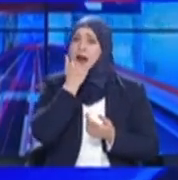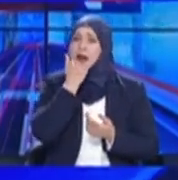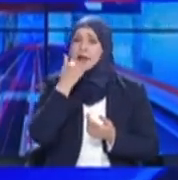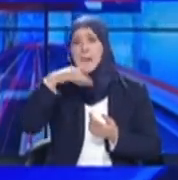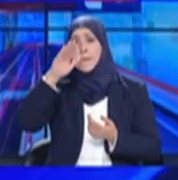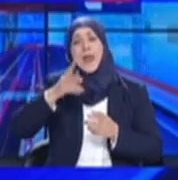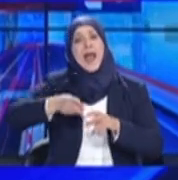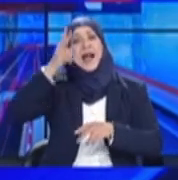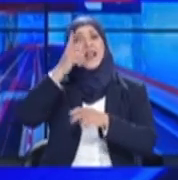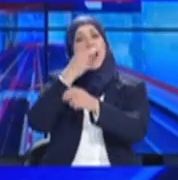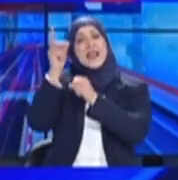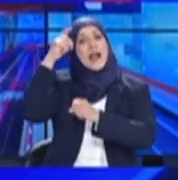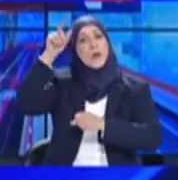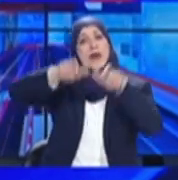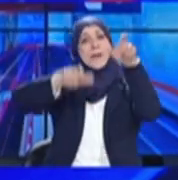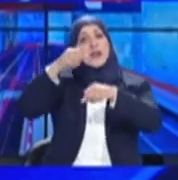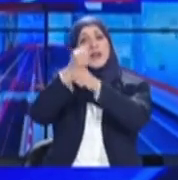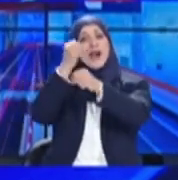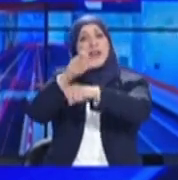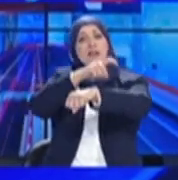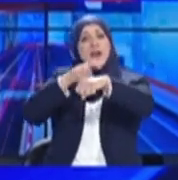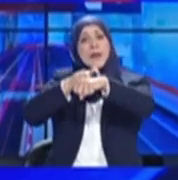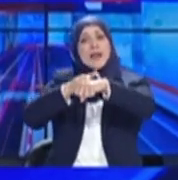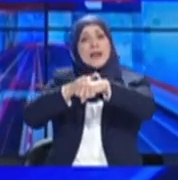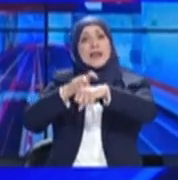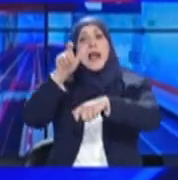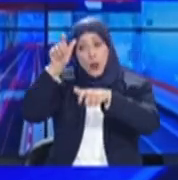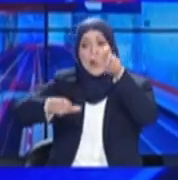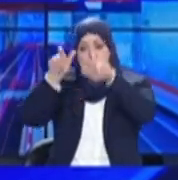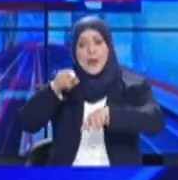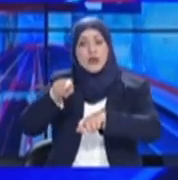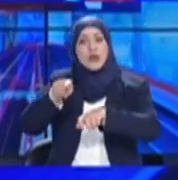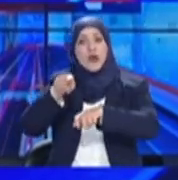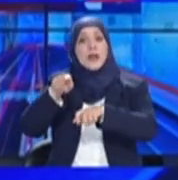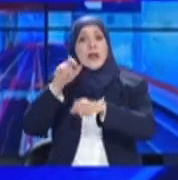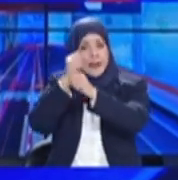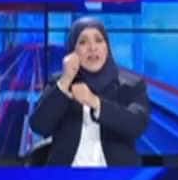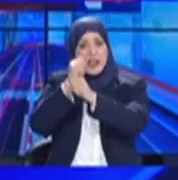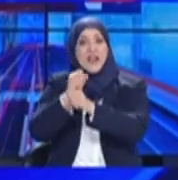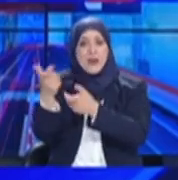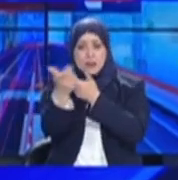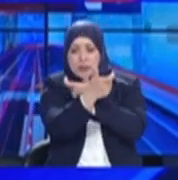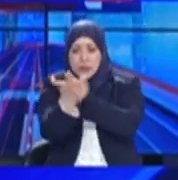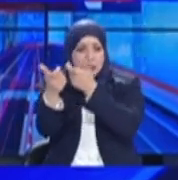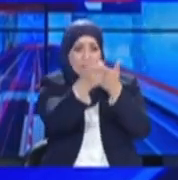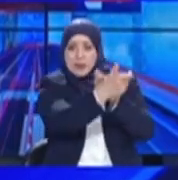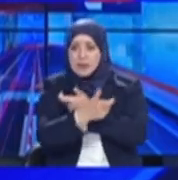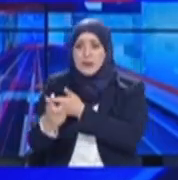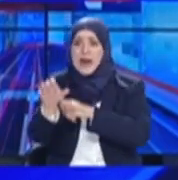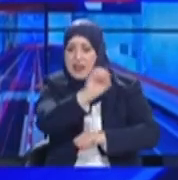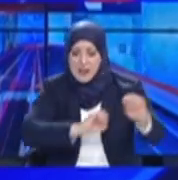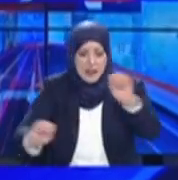البلديه مشغل ال ال العوائل البلدين قاعدين قاعدين في في في الساحات العامه في الادارات كلم هناك